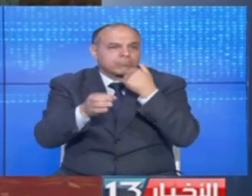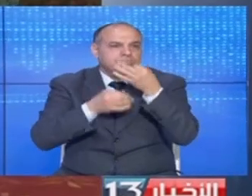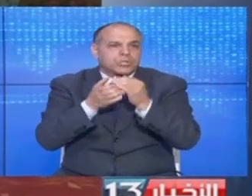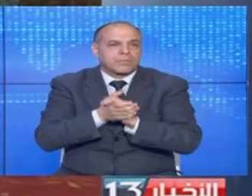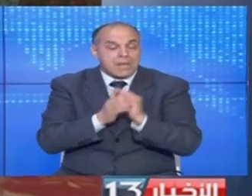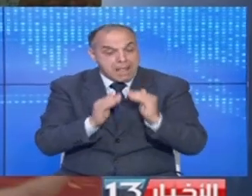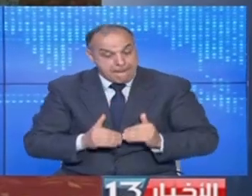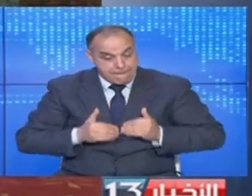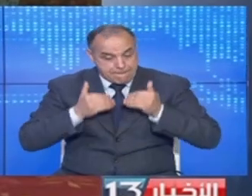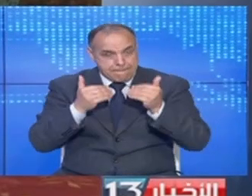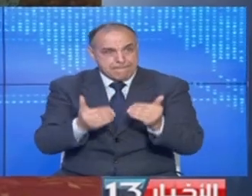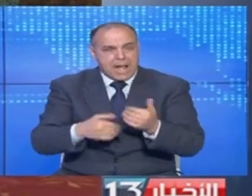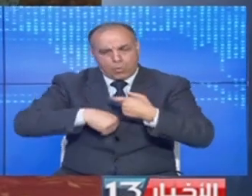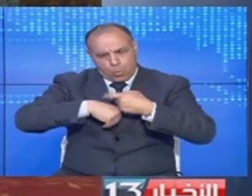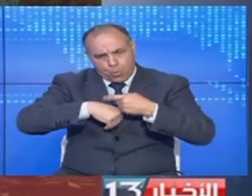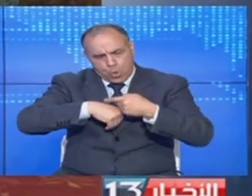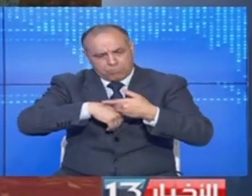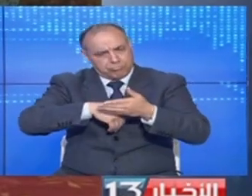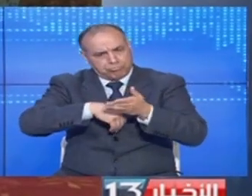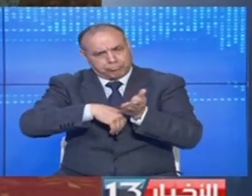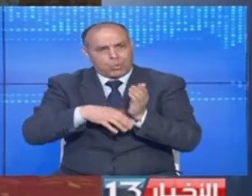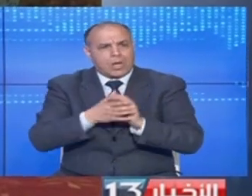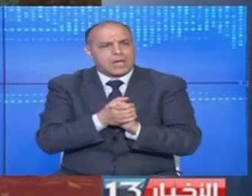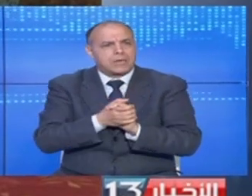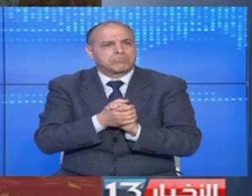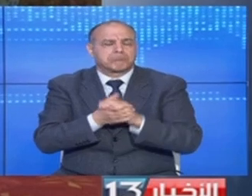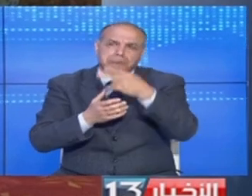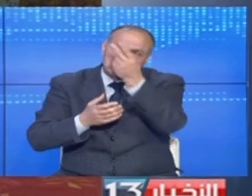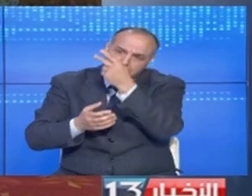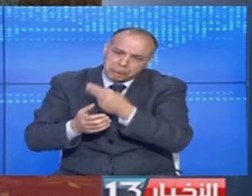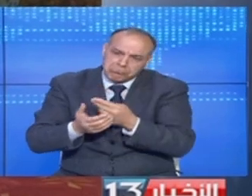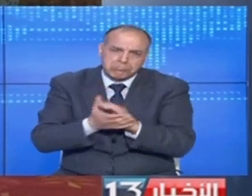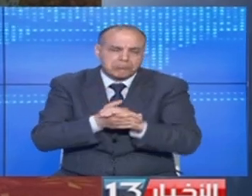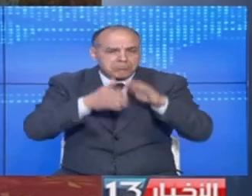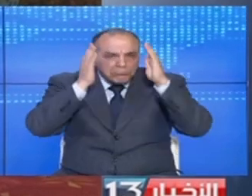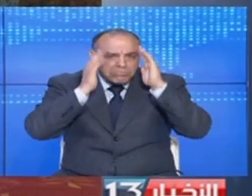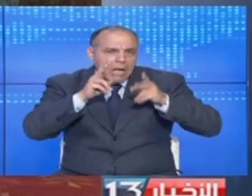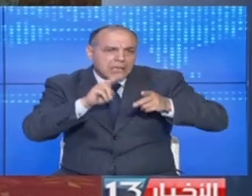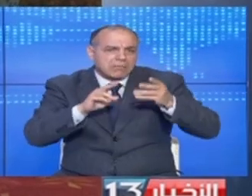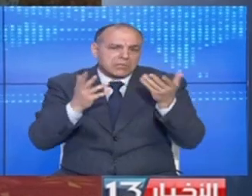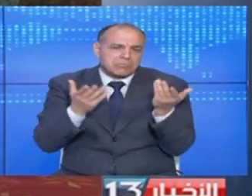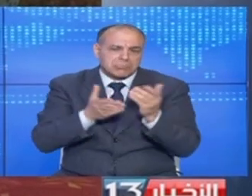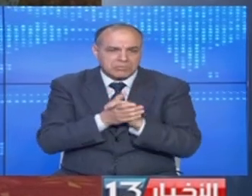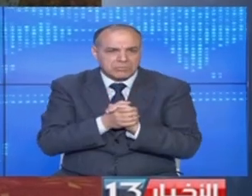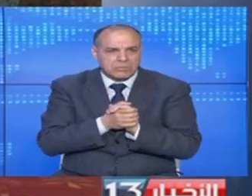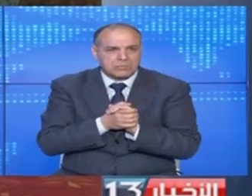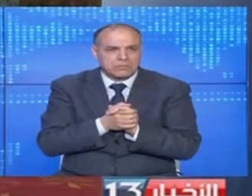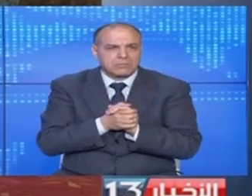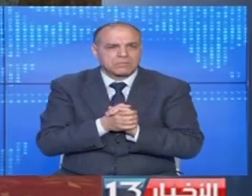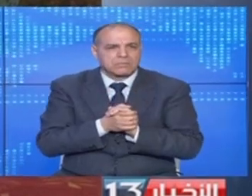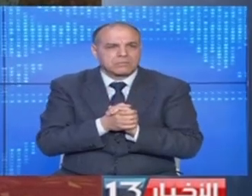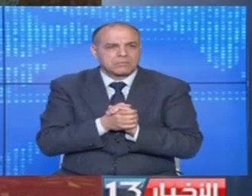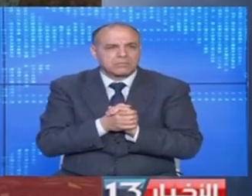بعد عندي الوقت عندي اكثر اه اه